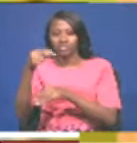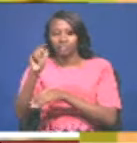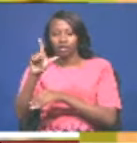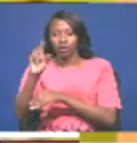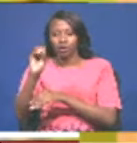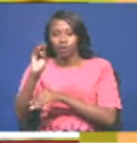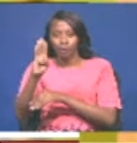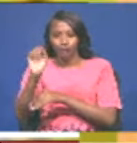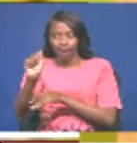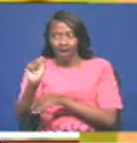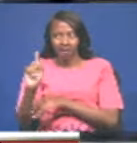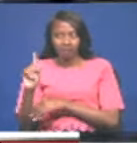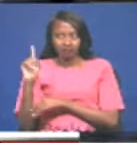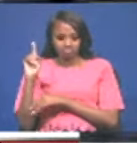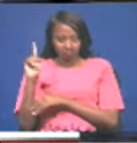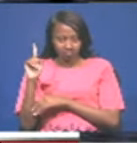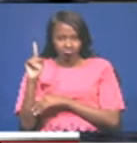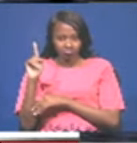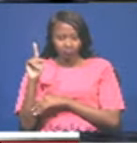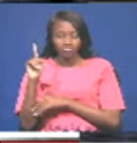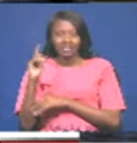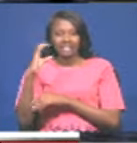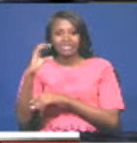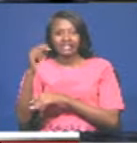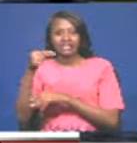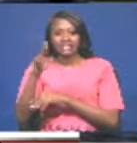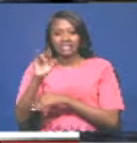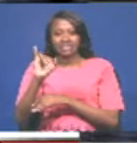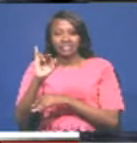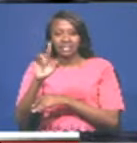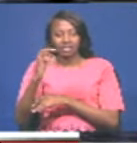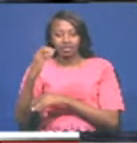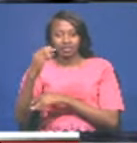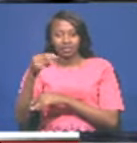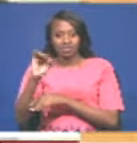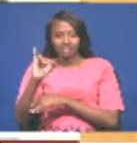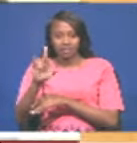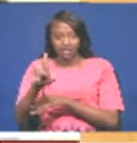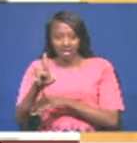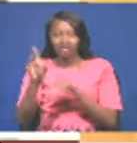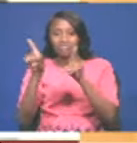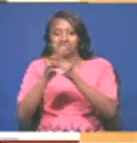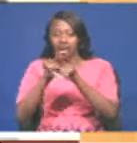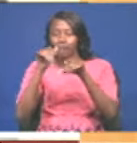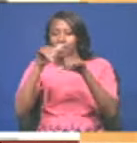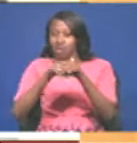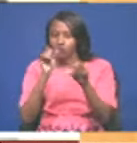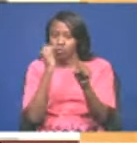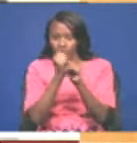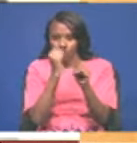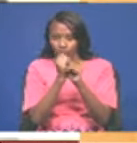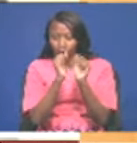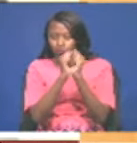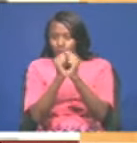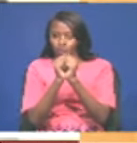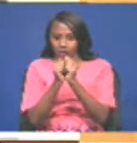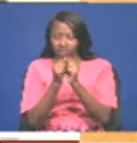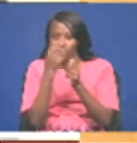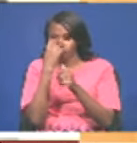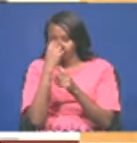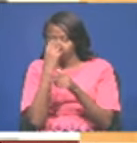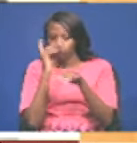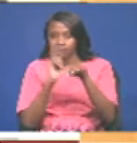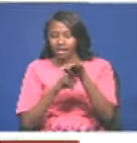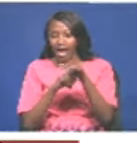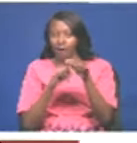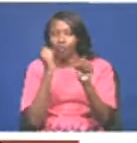Ruto na aliyekuwa waziri wa kawi na afisa mkuu wa wafanyikazi katika afisi ya William Ruto alipokuwa kihudumu kama naibu wa rais,